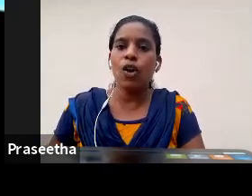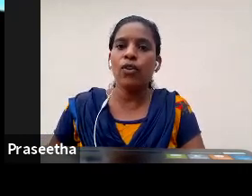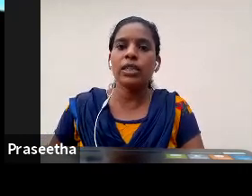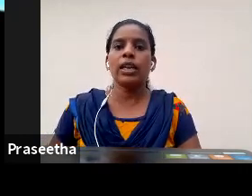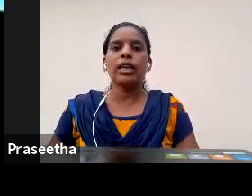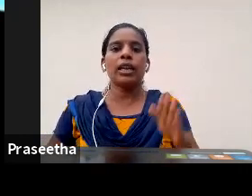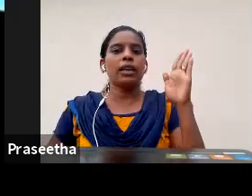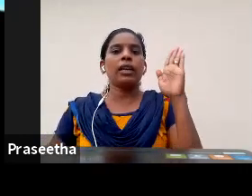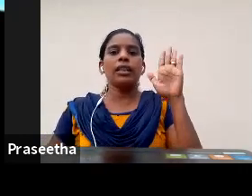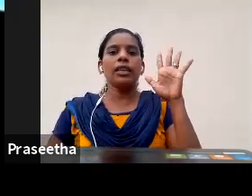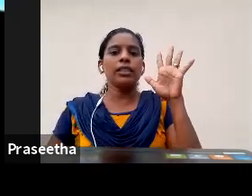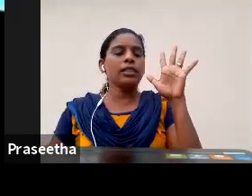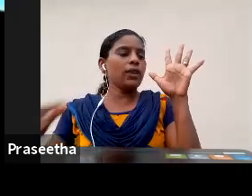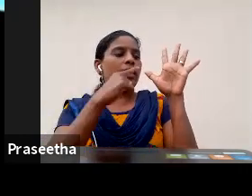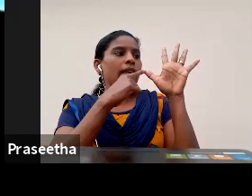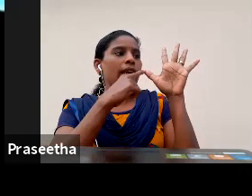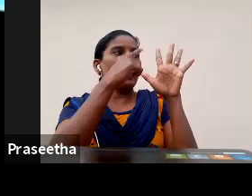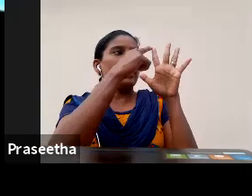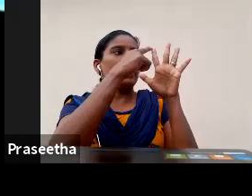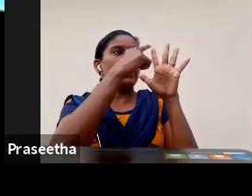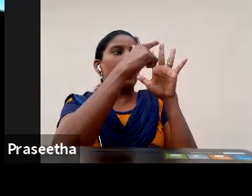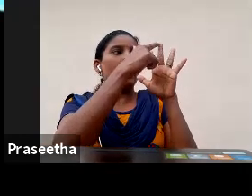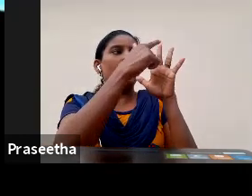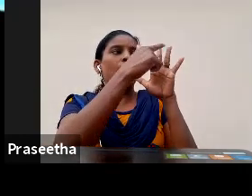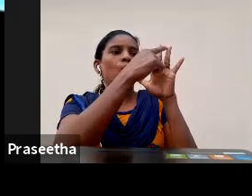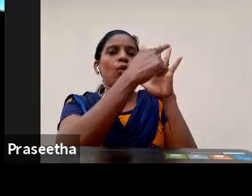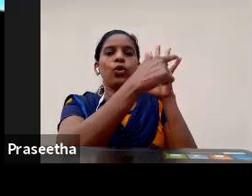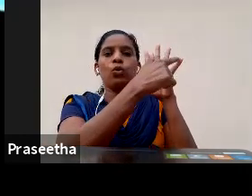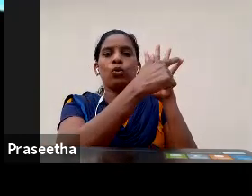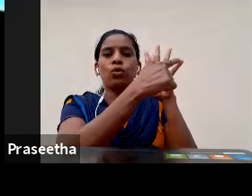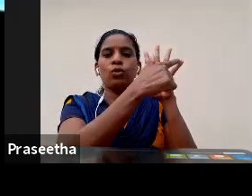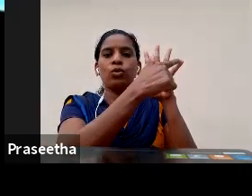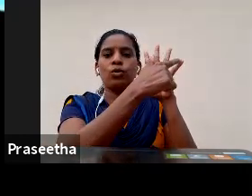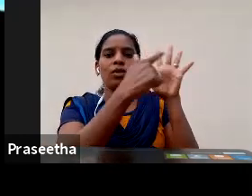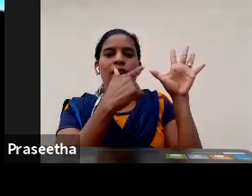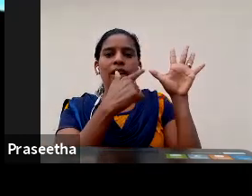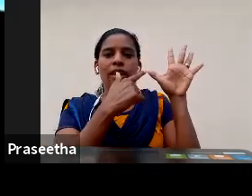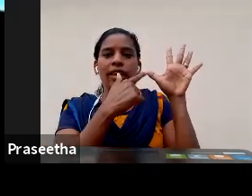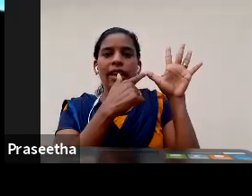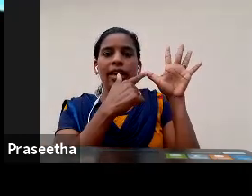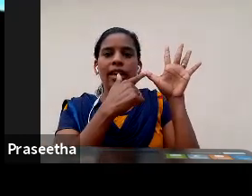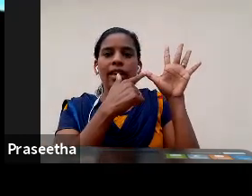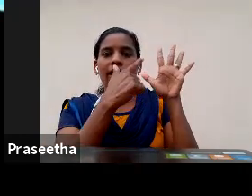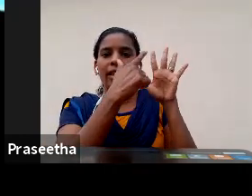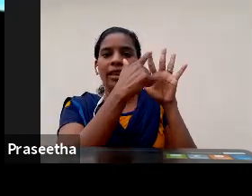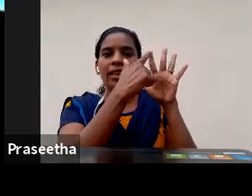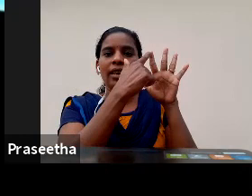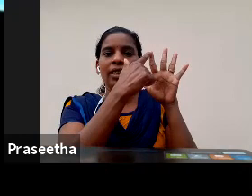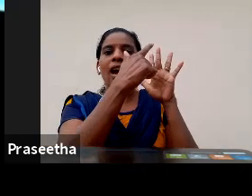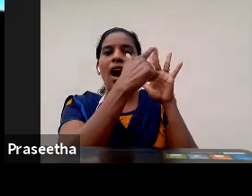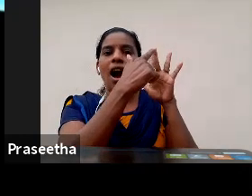ഒ, യു വവൽസ് കാണിക്കാറുണ്ട്. അത് ഈ അഞ്ച് വിരല് എ, ഇ, ഐ, ഒ, യു, എ,